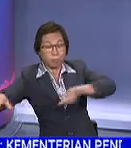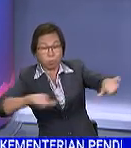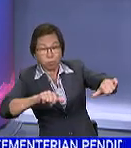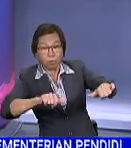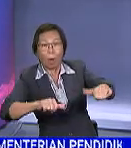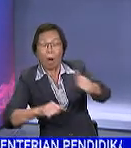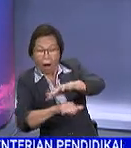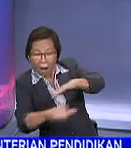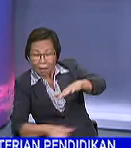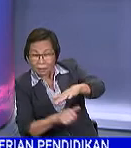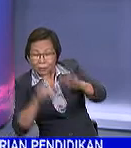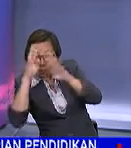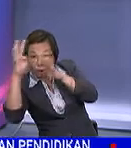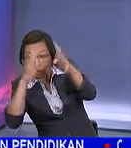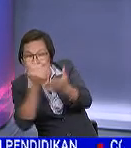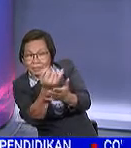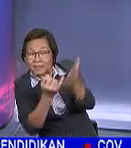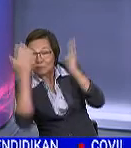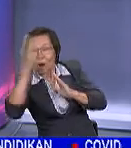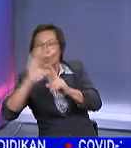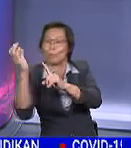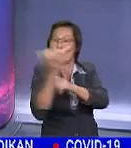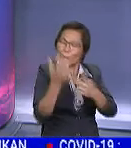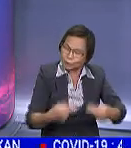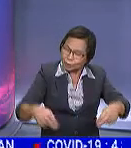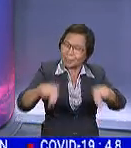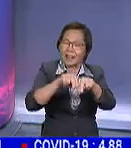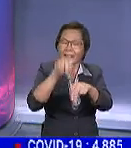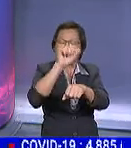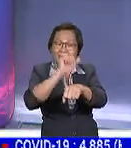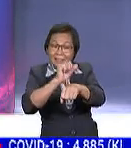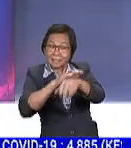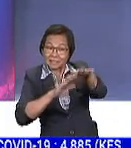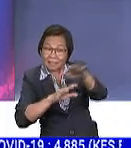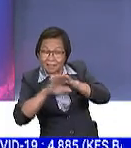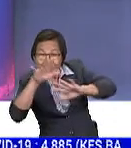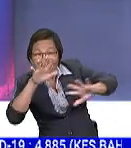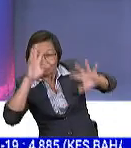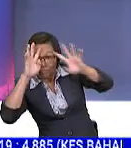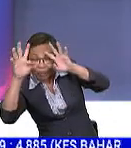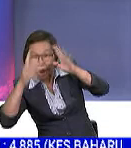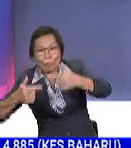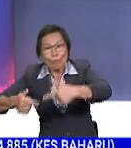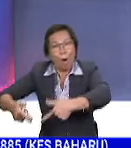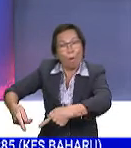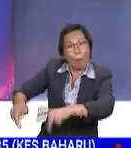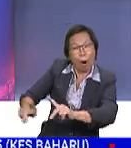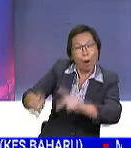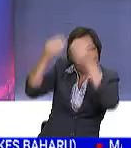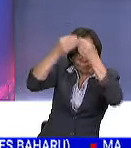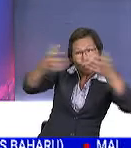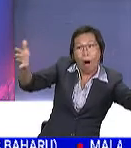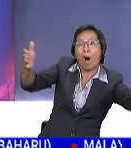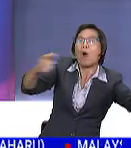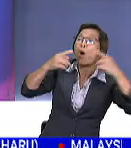reka bentuk seni Malaysia. Selain membudayakan nilai hasil rekaan, ia turut membuka peluang mendedahkan kepada umum